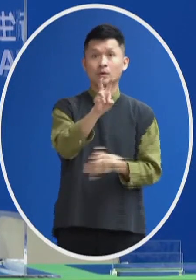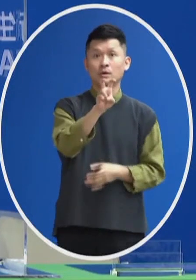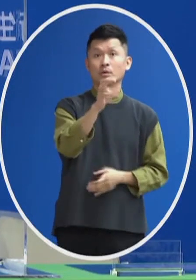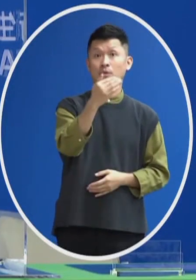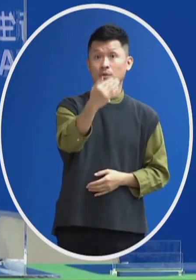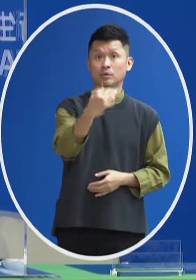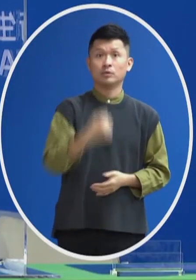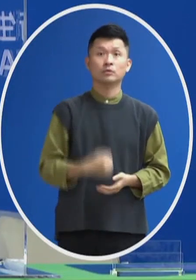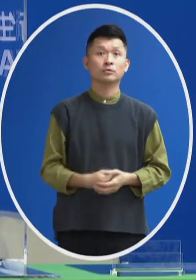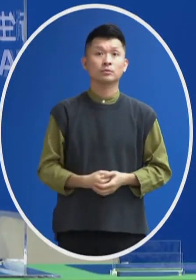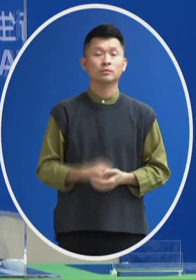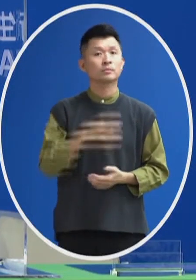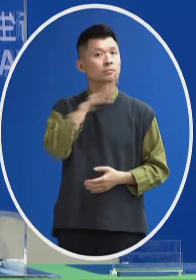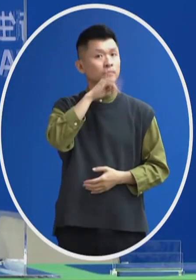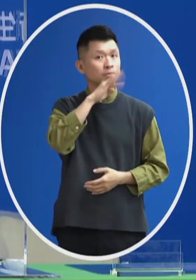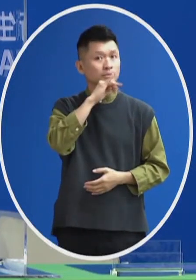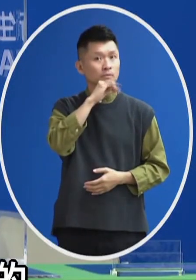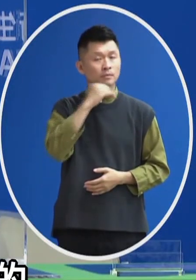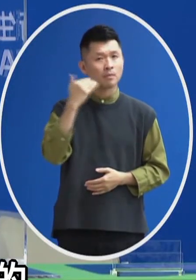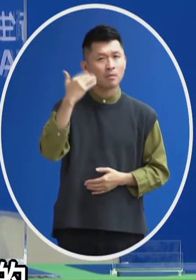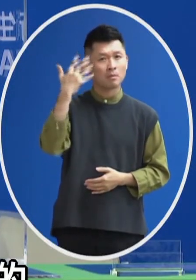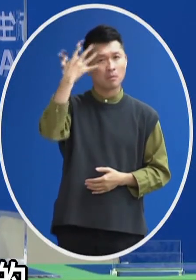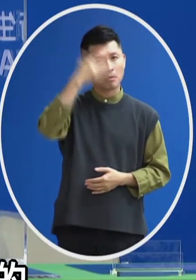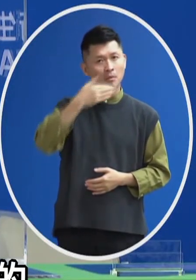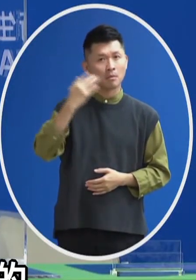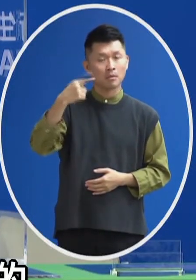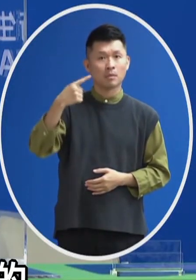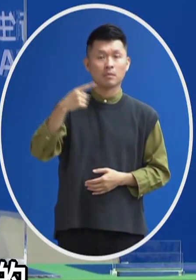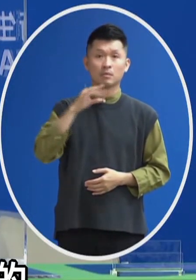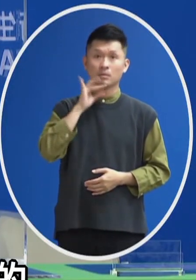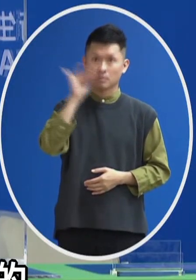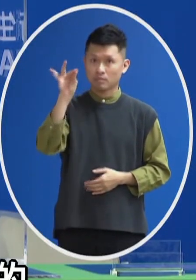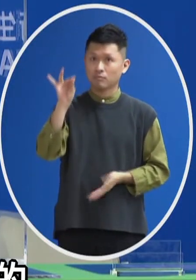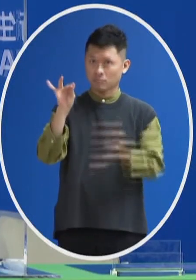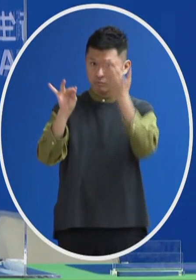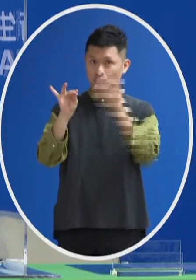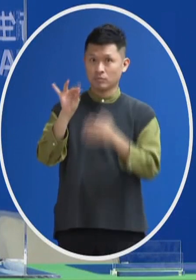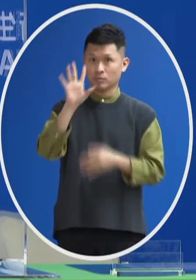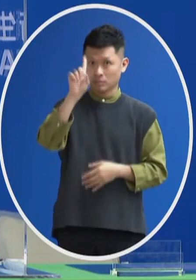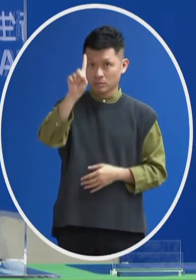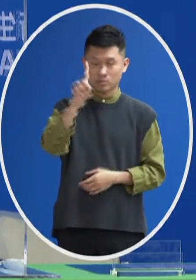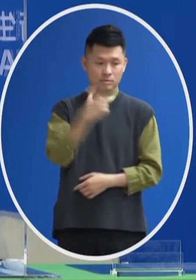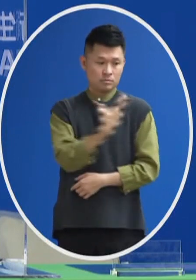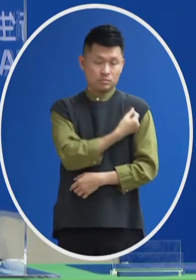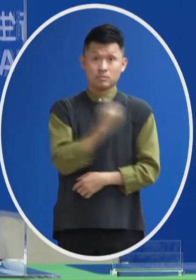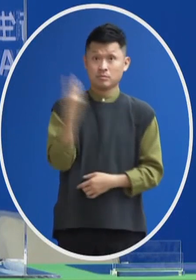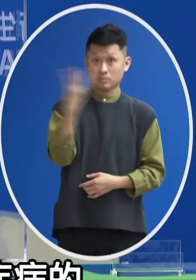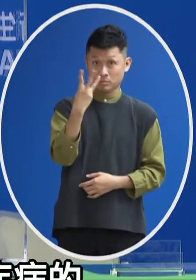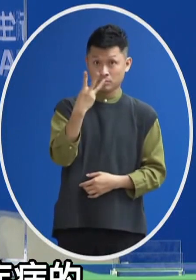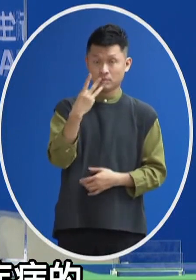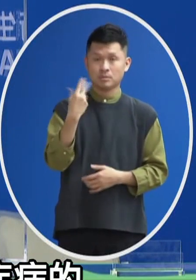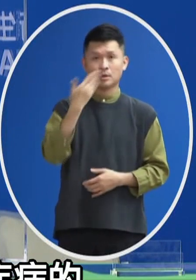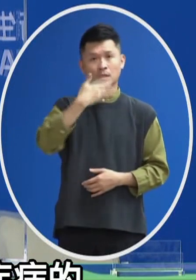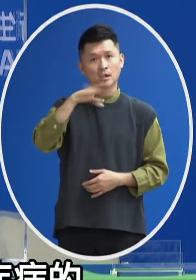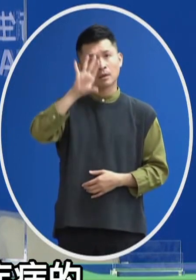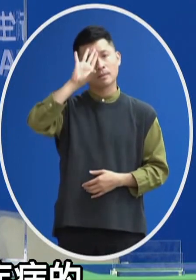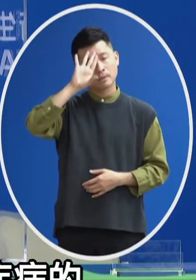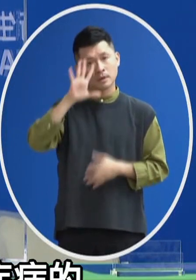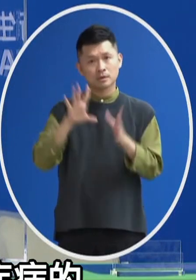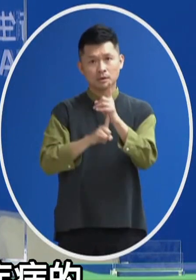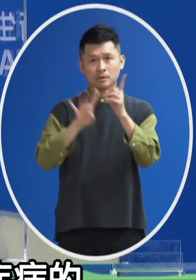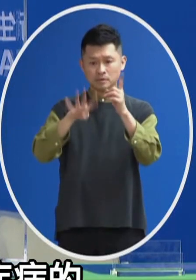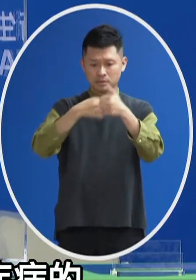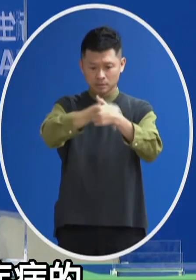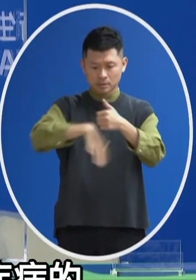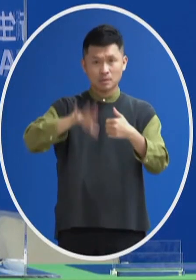29例。那这个年龄的话，最高有在超过100岁的一位接种3剂，那本身有糖尿病神经系统